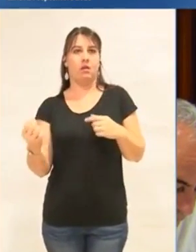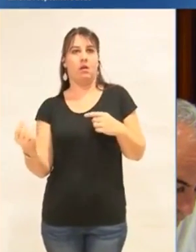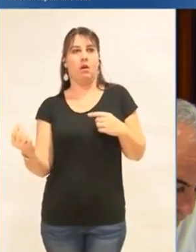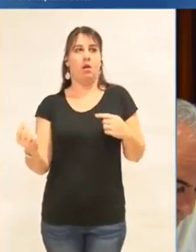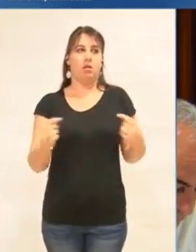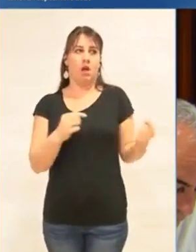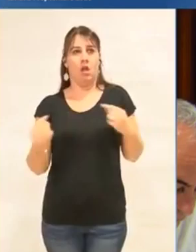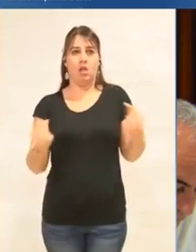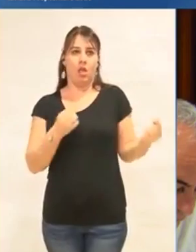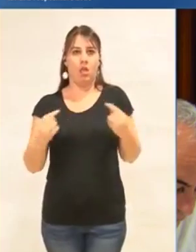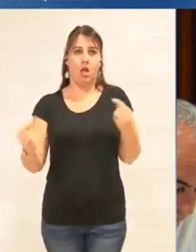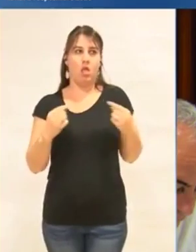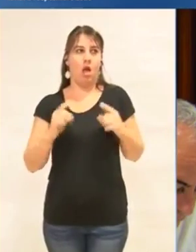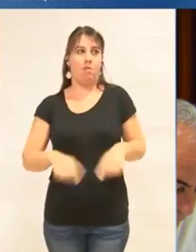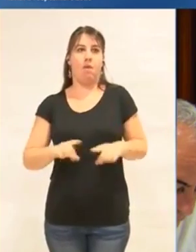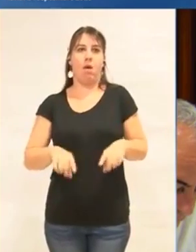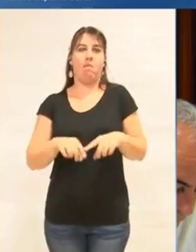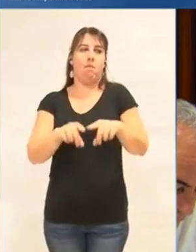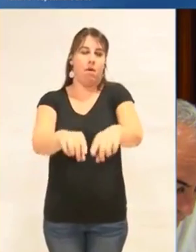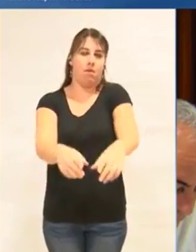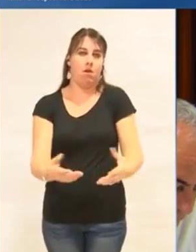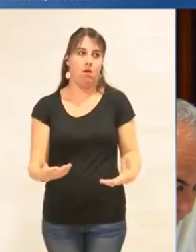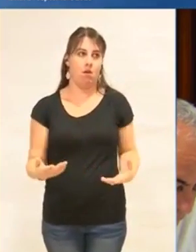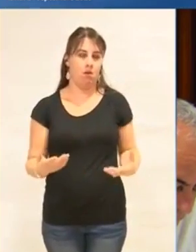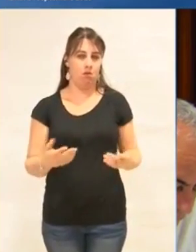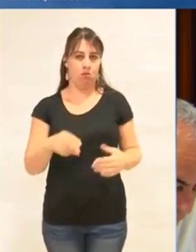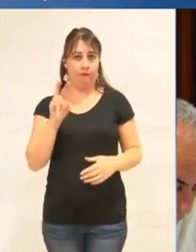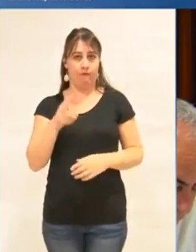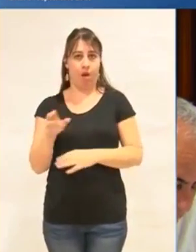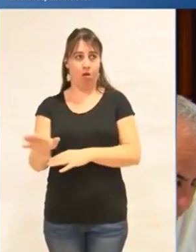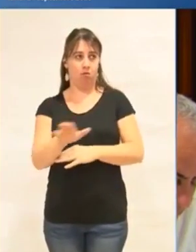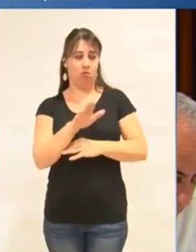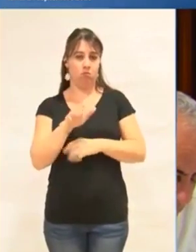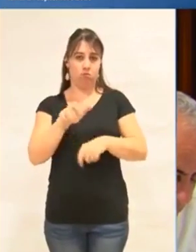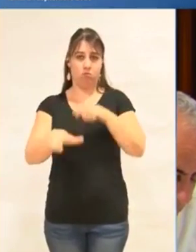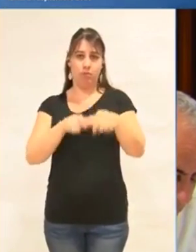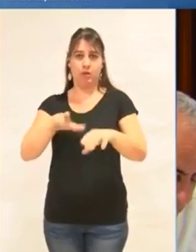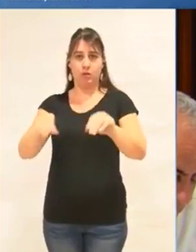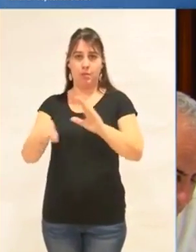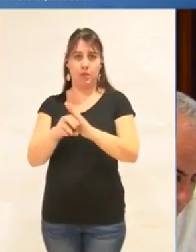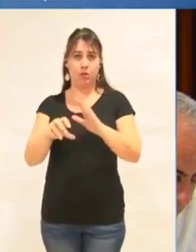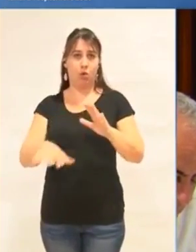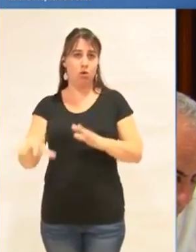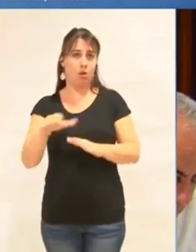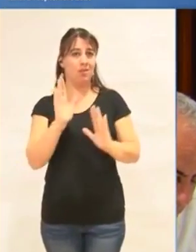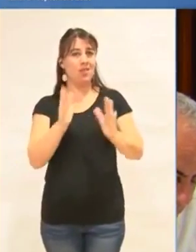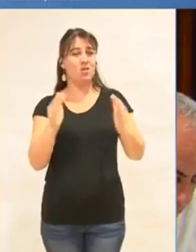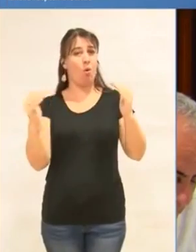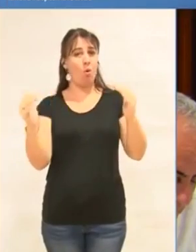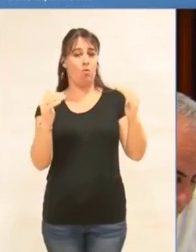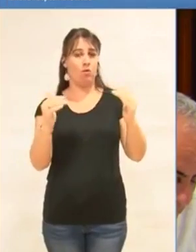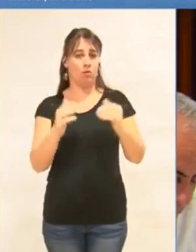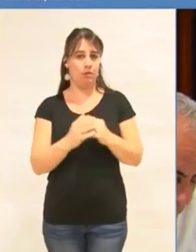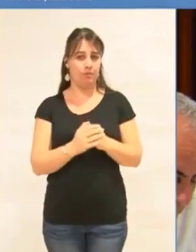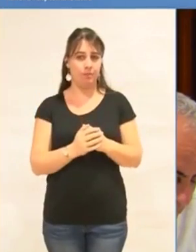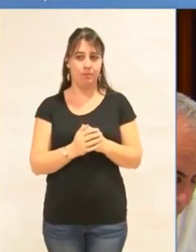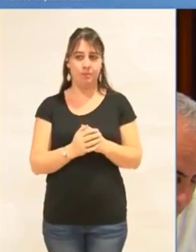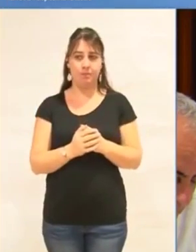qui doit démontrer aux Grenoblois une décision commune. Moi, je vais être